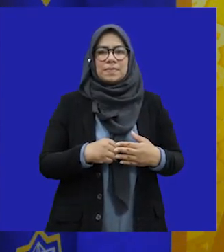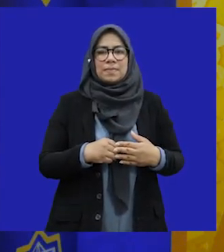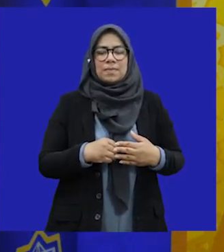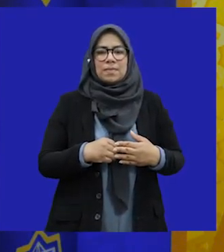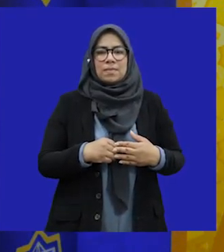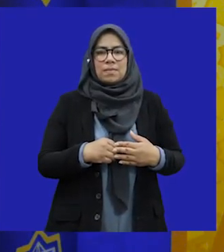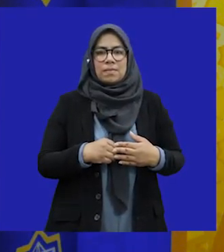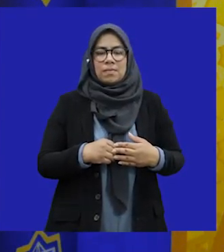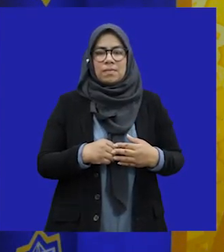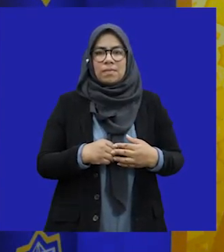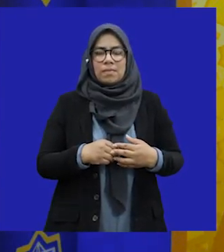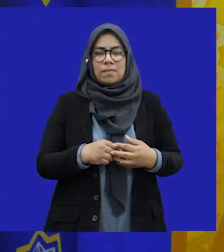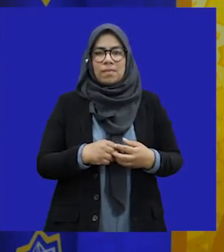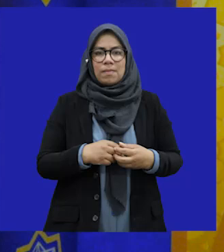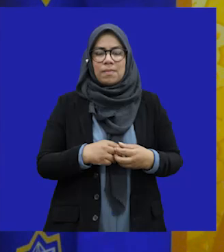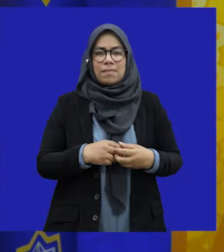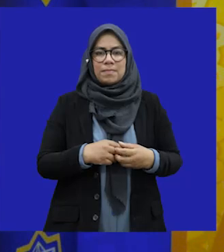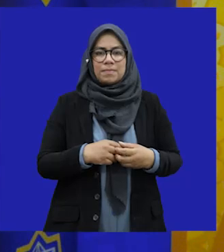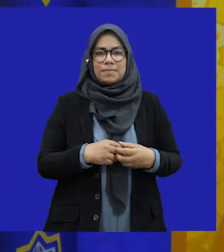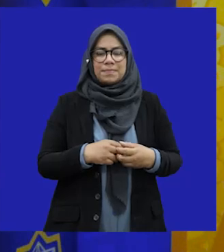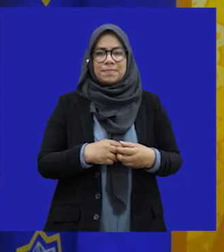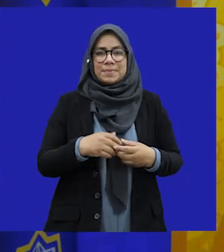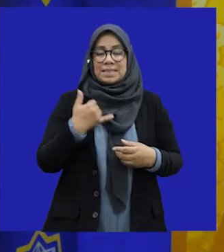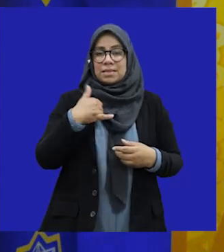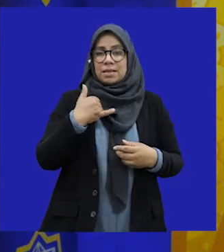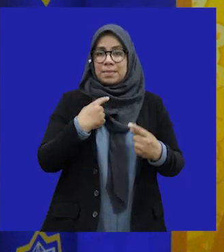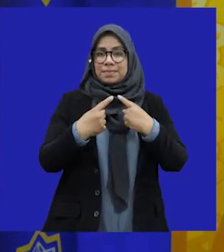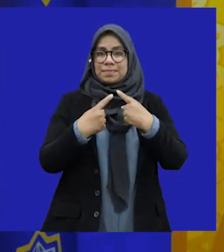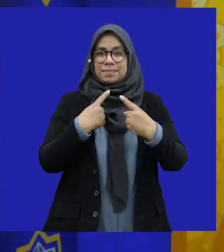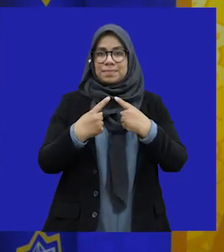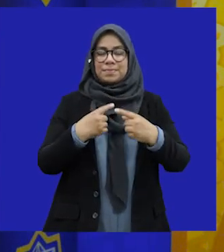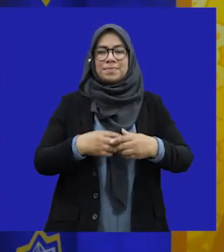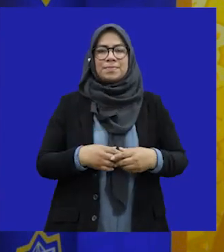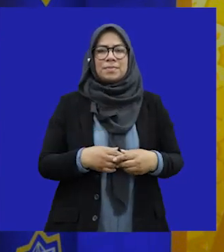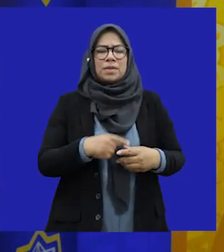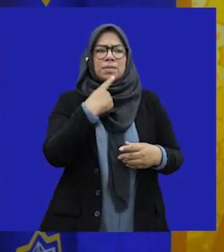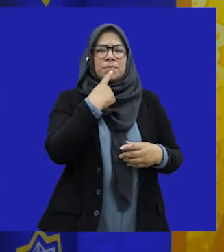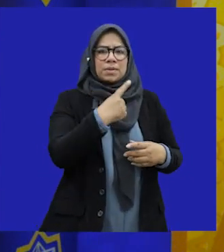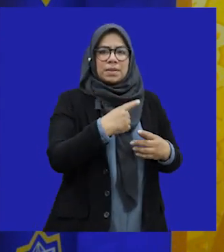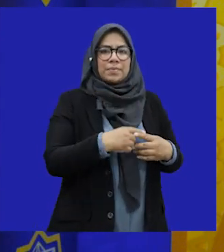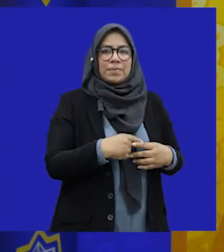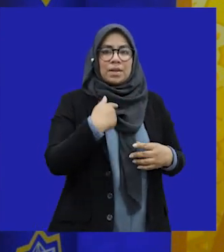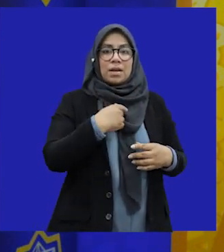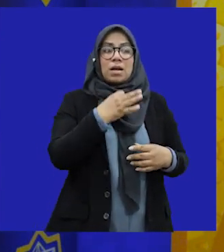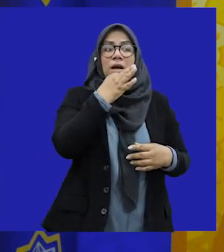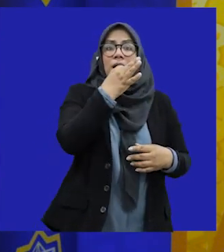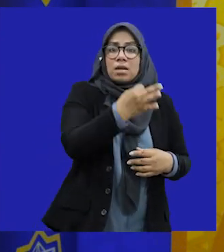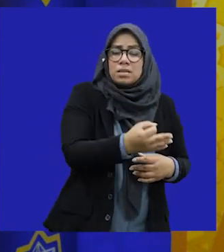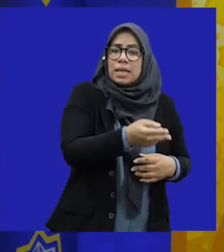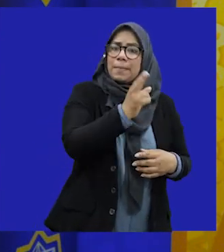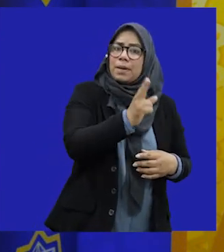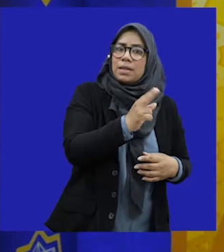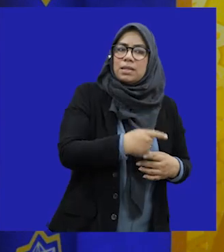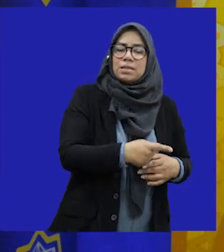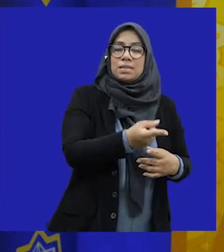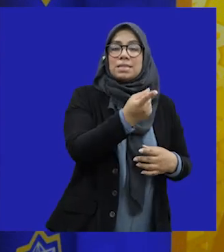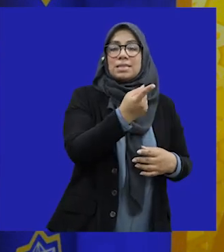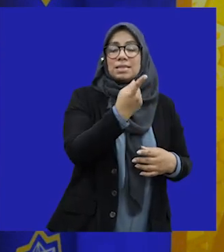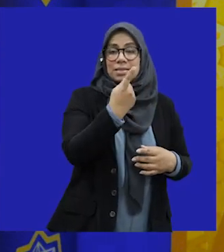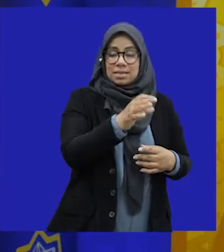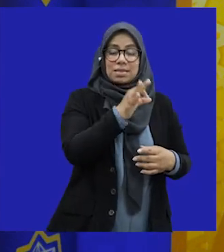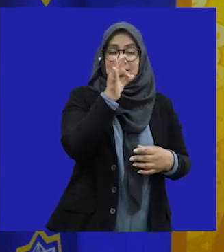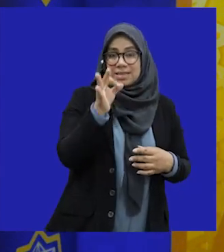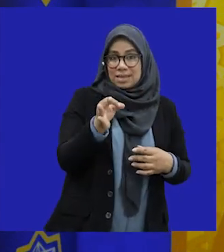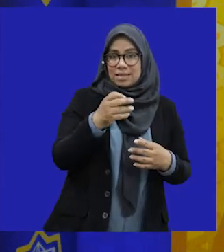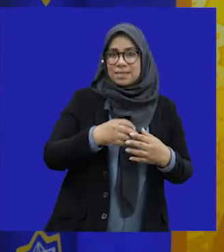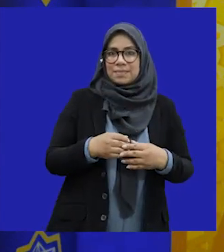anhu was silent. ثم سألته فسكت. And Ma'dan says, I asked him again, and he was